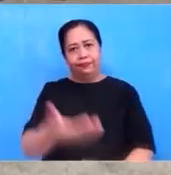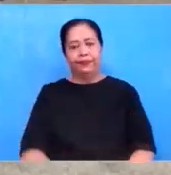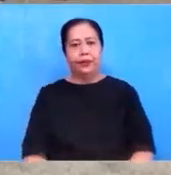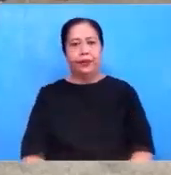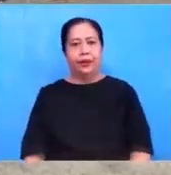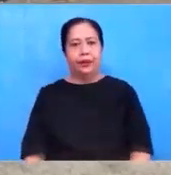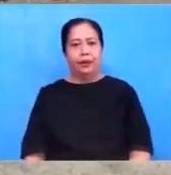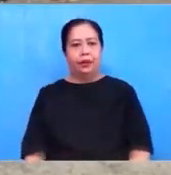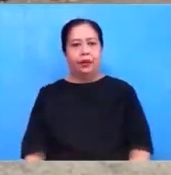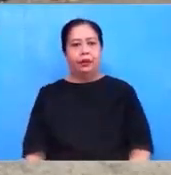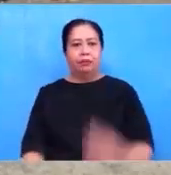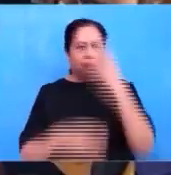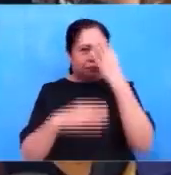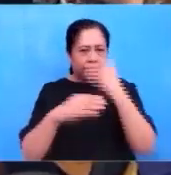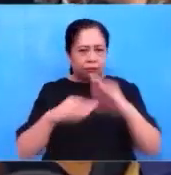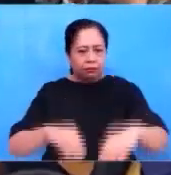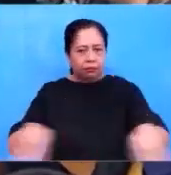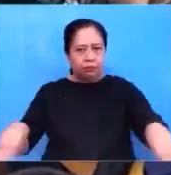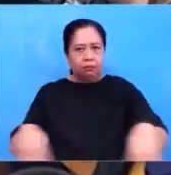Natutulog sa mga karton,